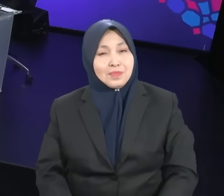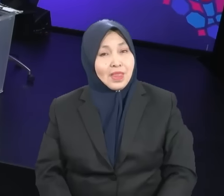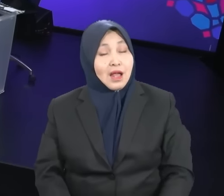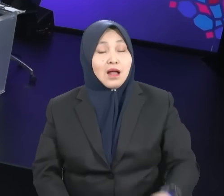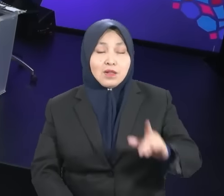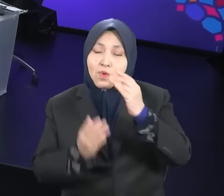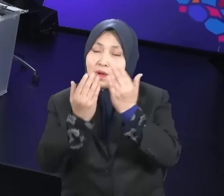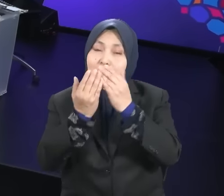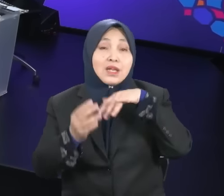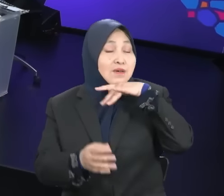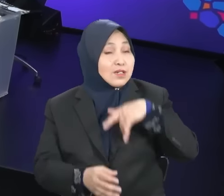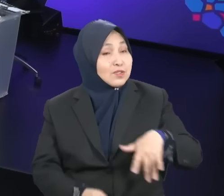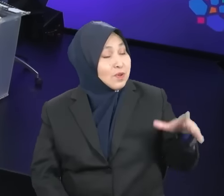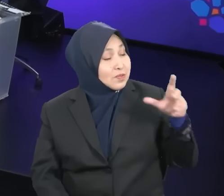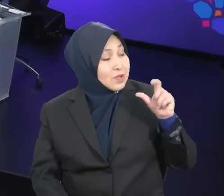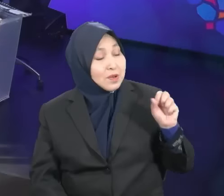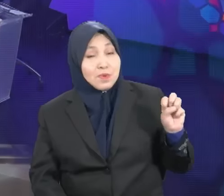Muhammad